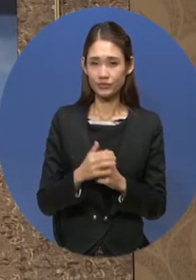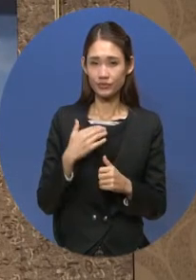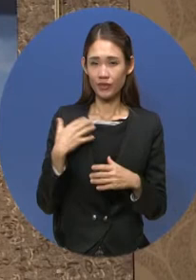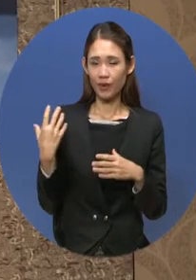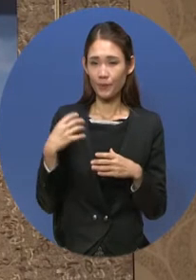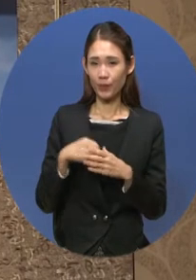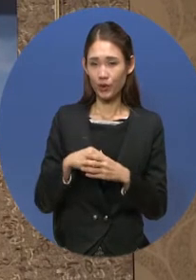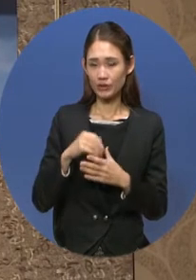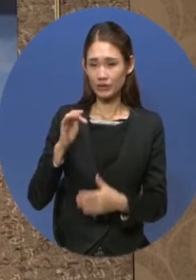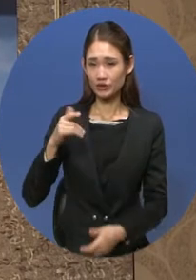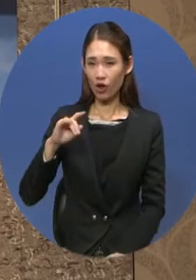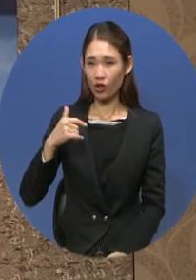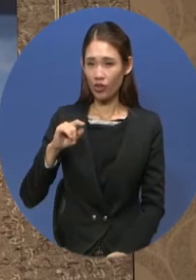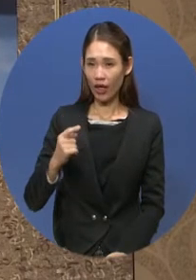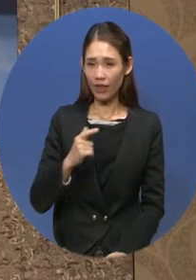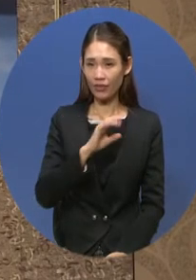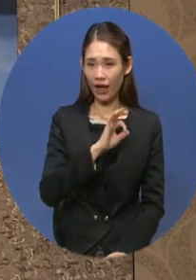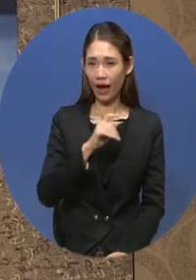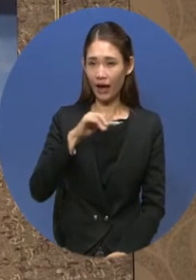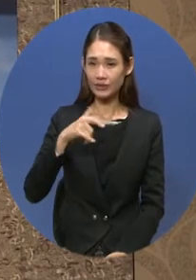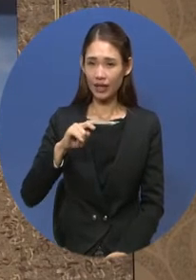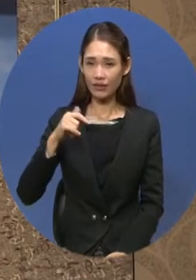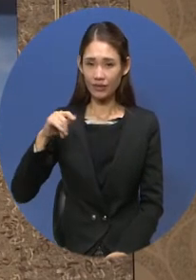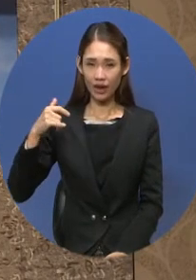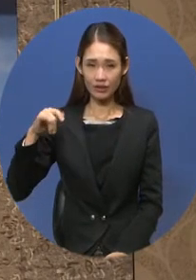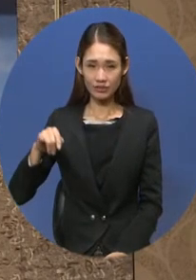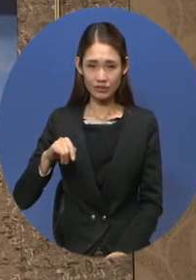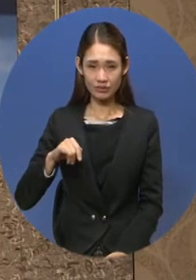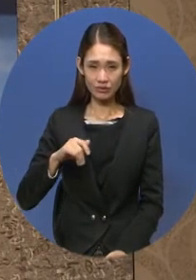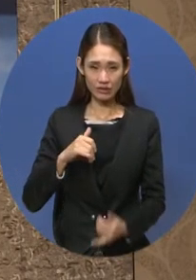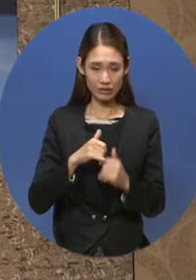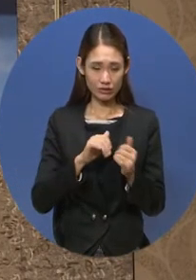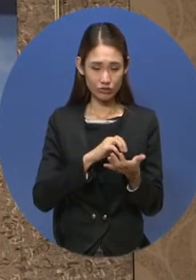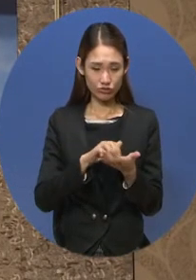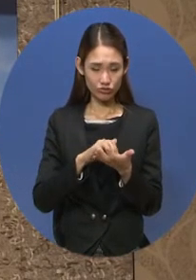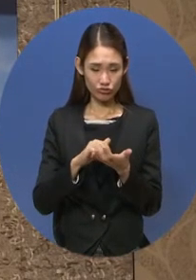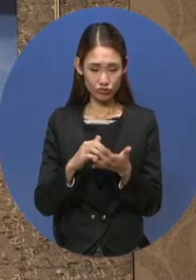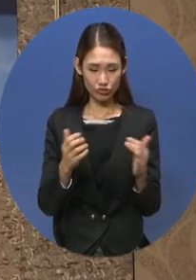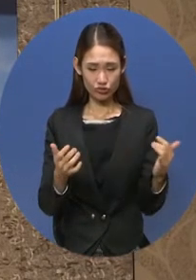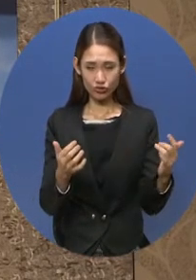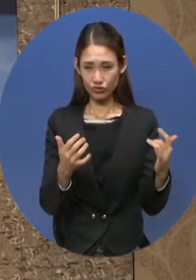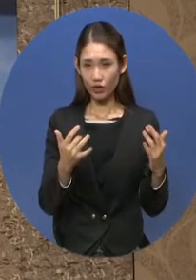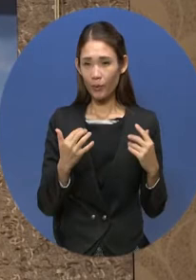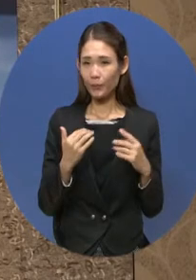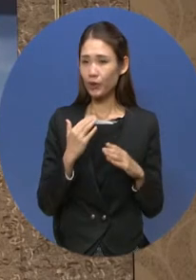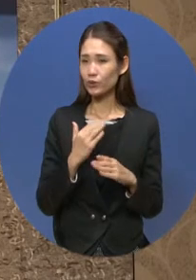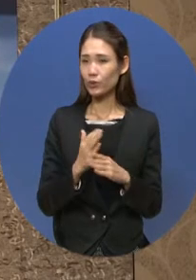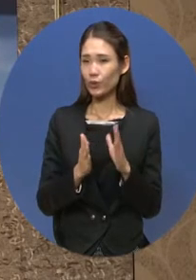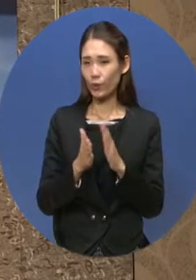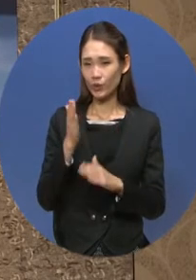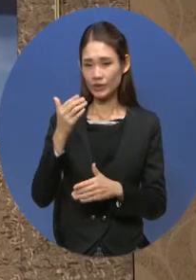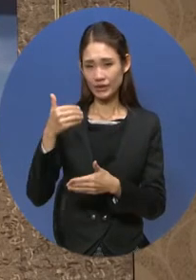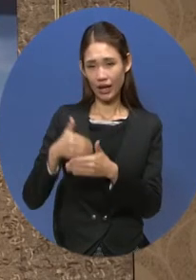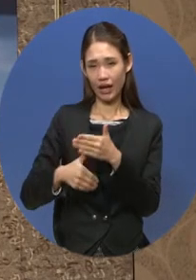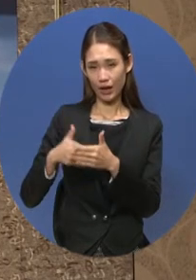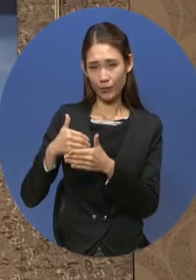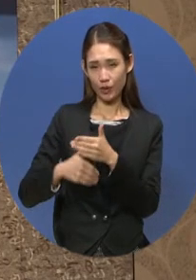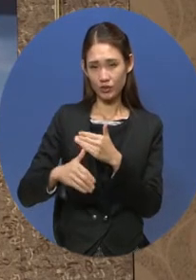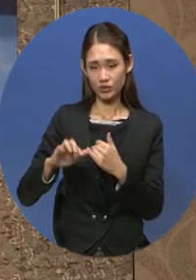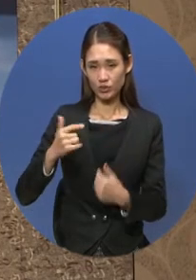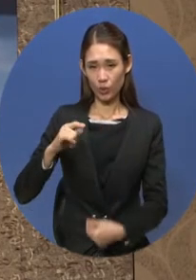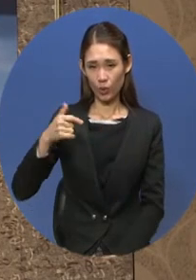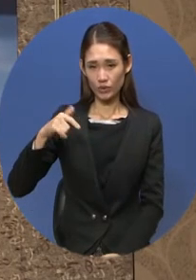있는 천안이나 아산, 당진 네. 이 정도는 이제 인구가 좀 유입이 되는 도시라고 볼 수 있는데 예. 나머지 이제 뭐